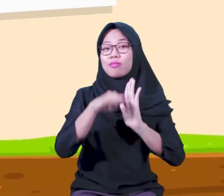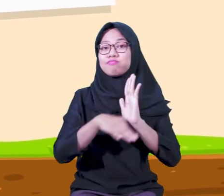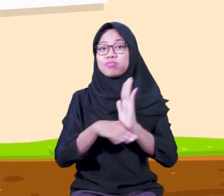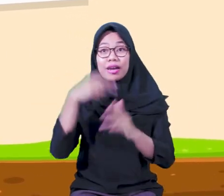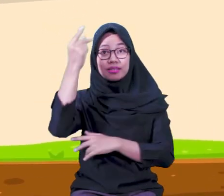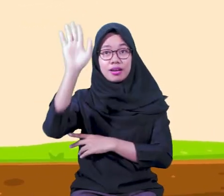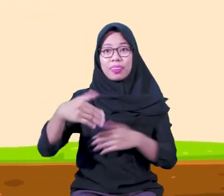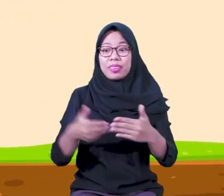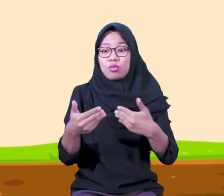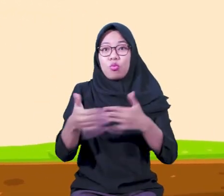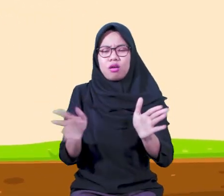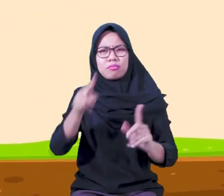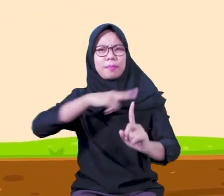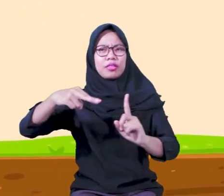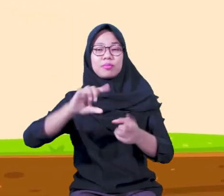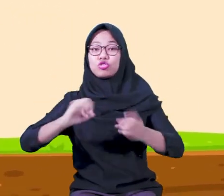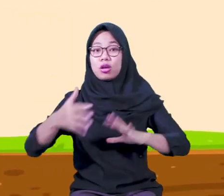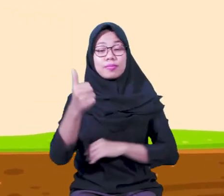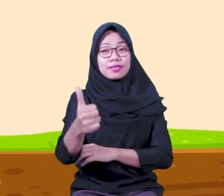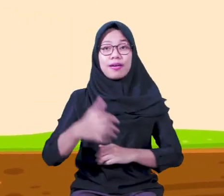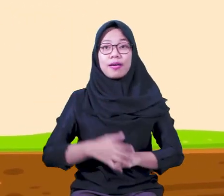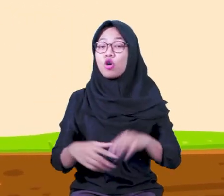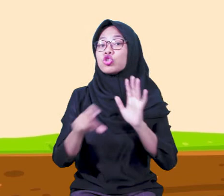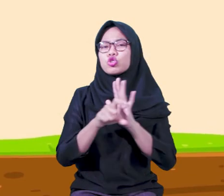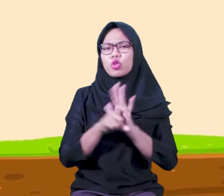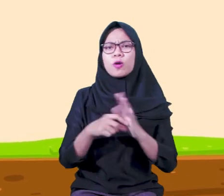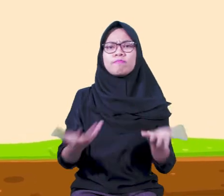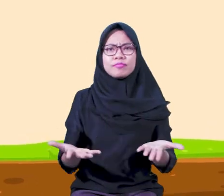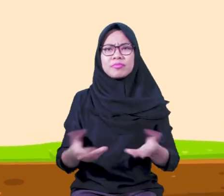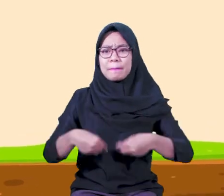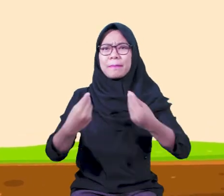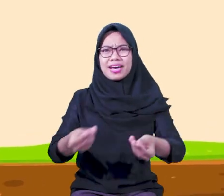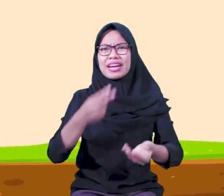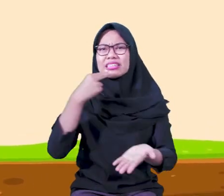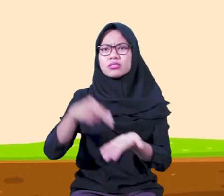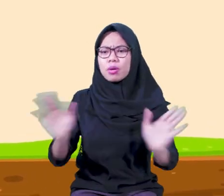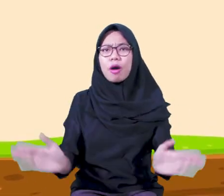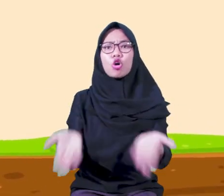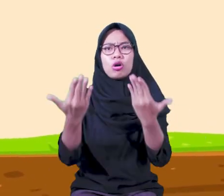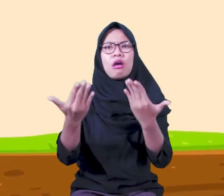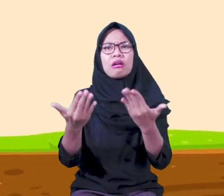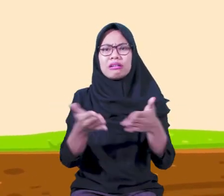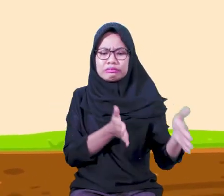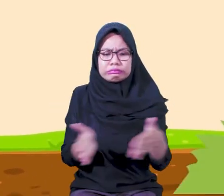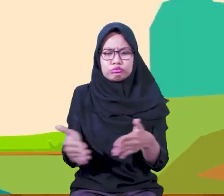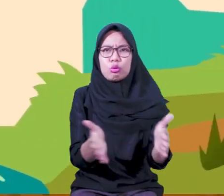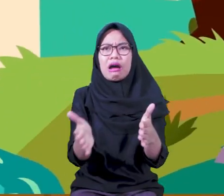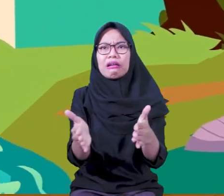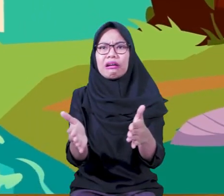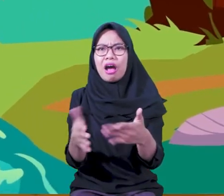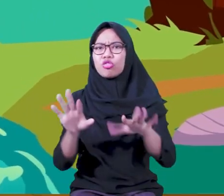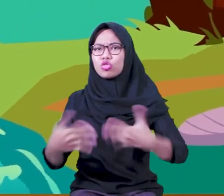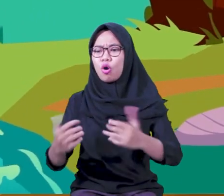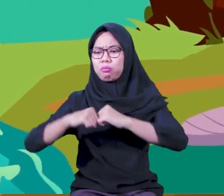kita bisa Menyusun kebijakan rencana tata ruang yang berbasis kebencanaan contohnya dengan tidak memberikan izin